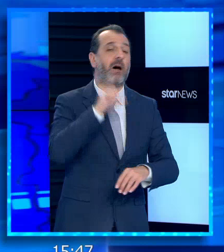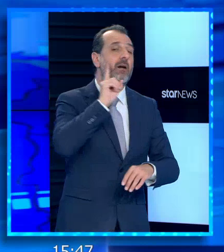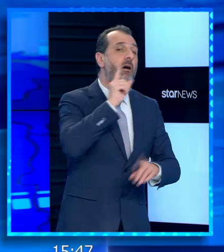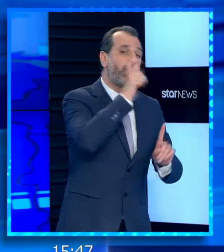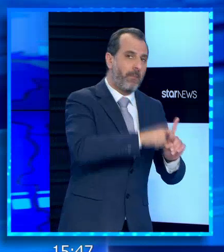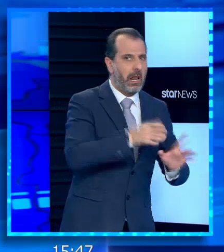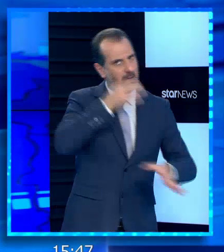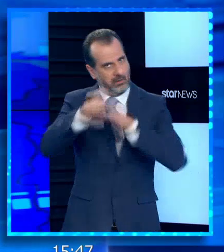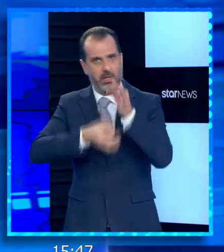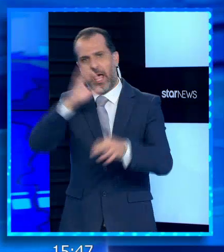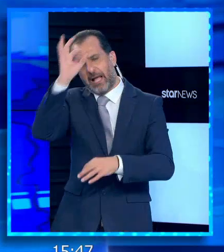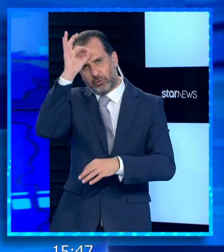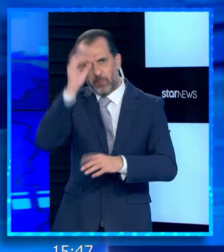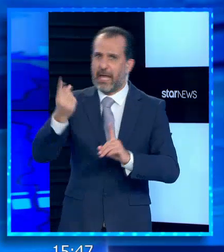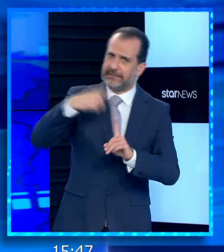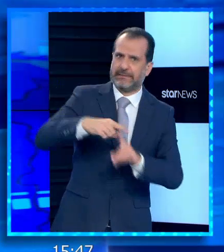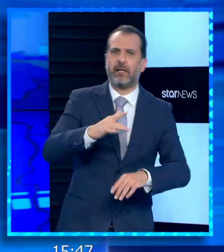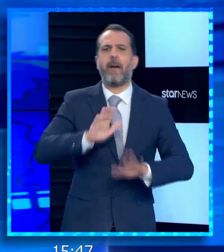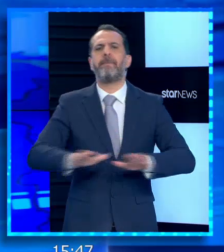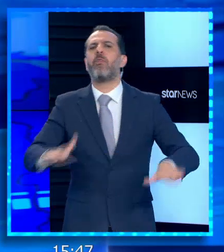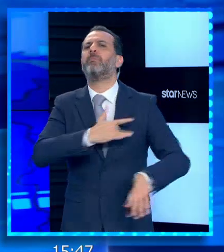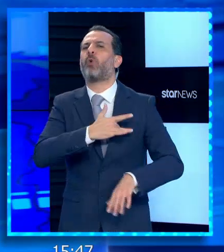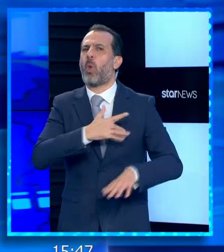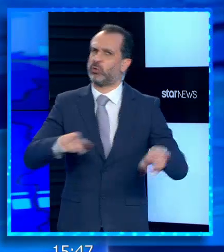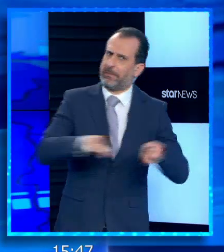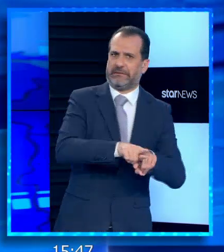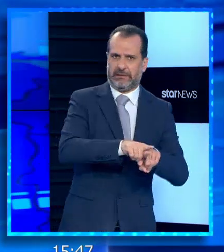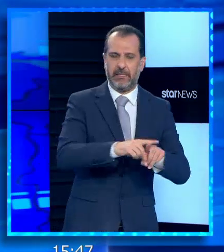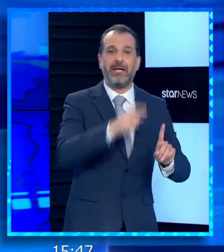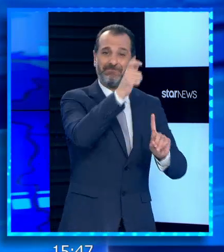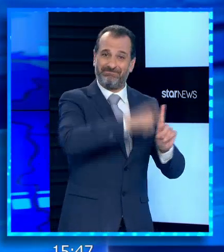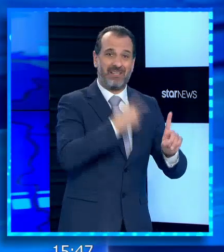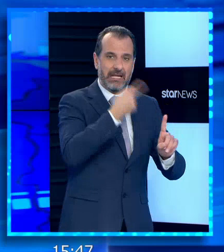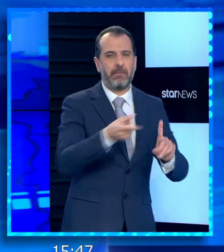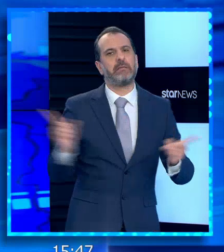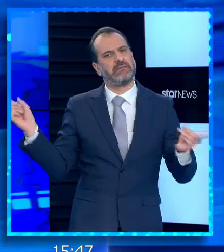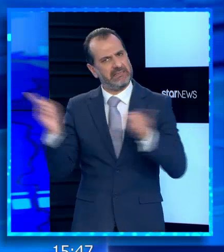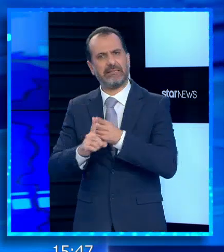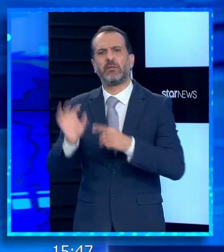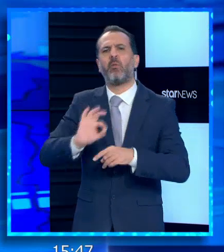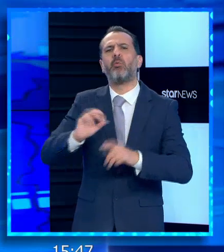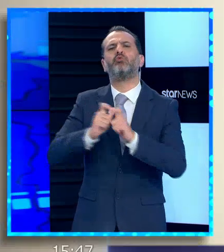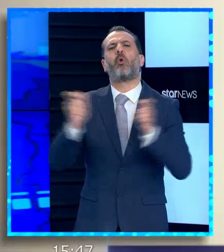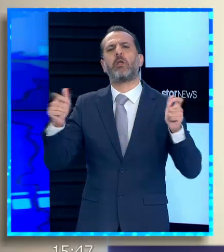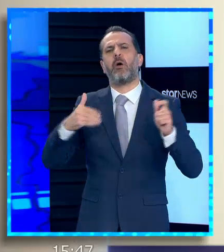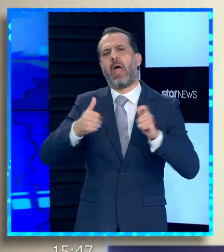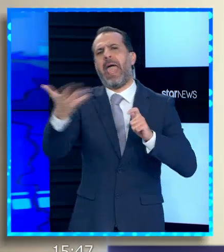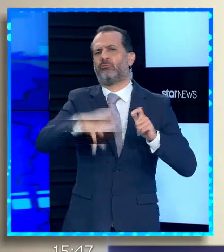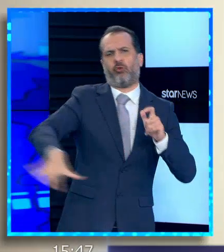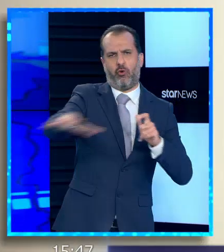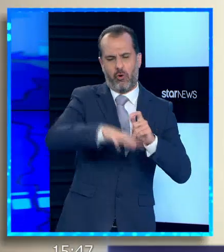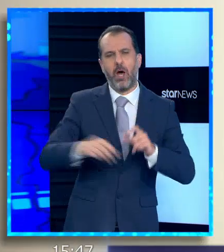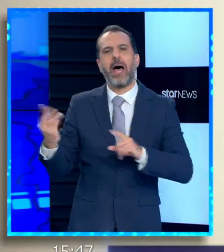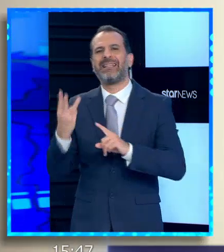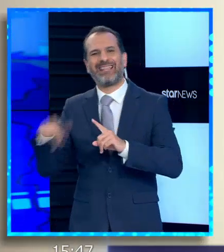παρουσία παιδοψυχολόγου, η κοπέλα φέρεται να ισχυρίστηκε πως συναντήθηκε με τους κατηγορούμενους σε προάβλιο σχολείου. Την οδήγησαν σε